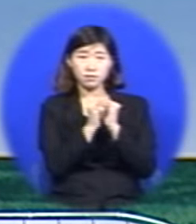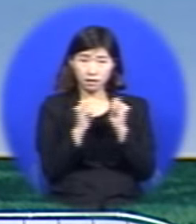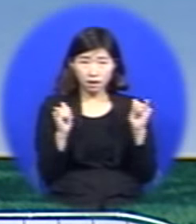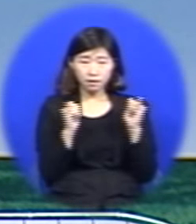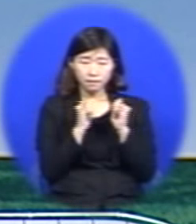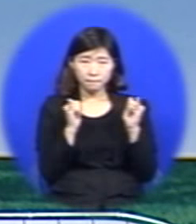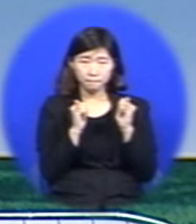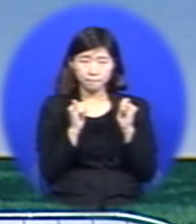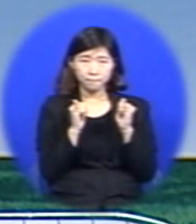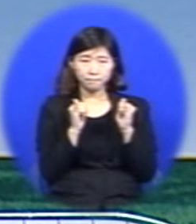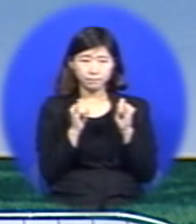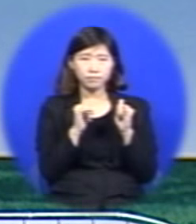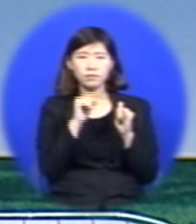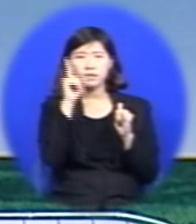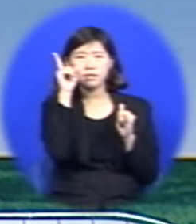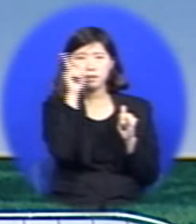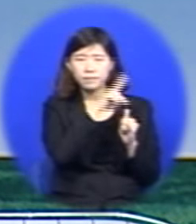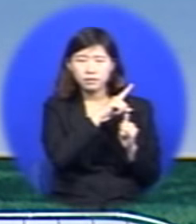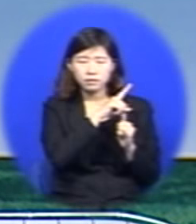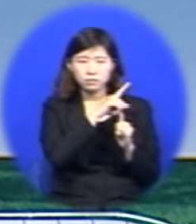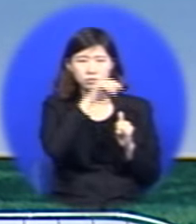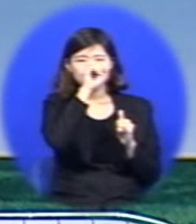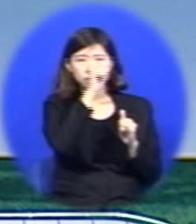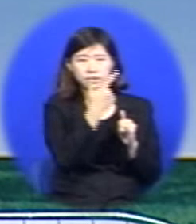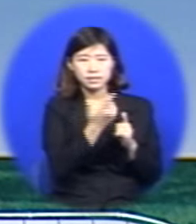악한 일을 만나면 휘청합니다.